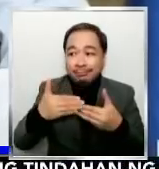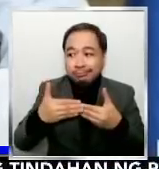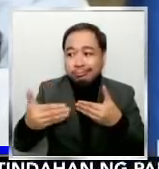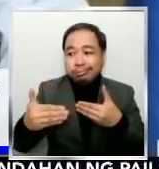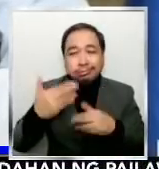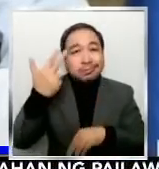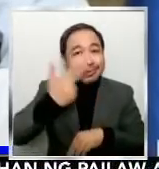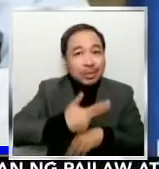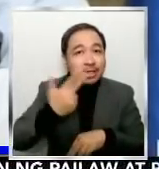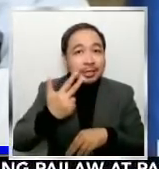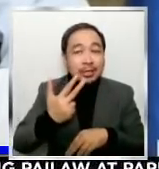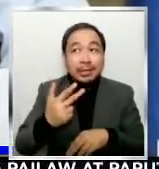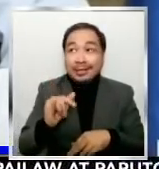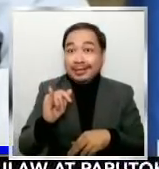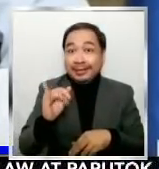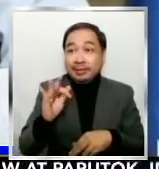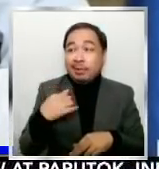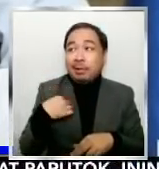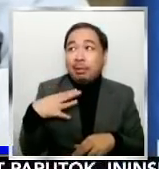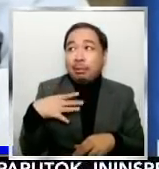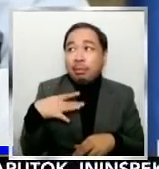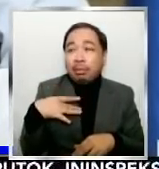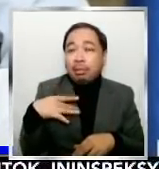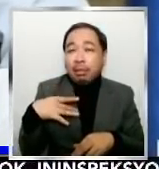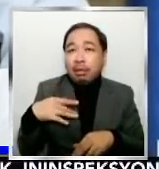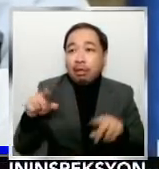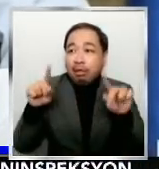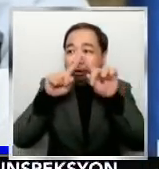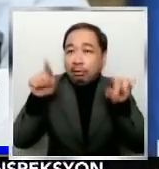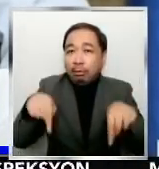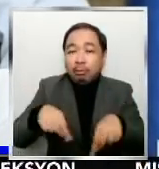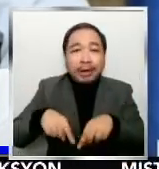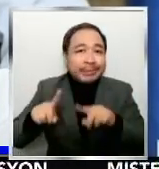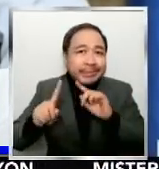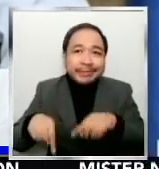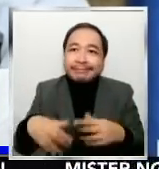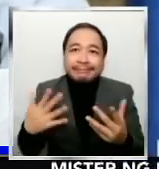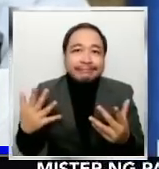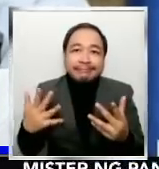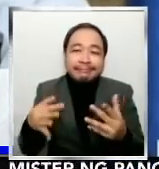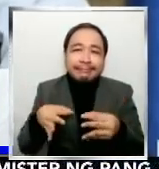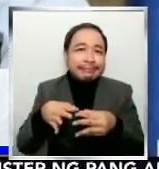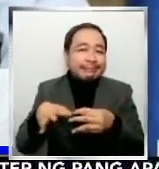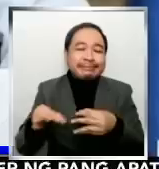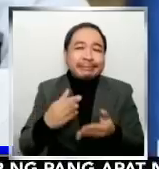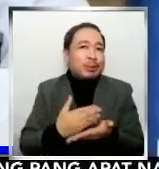Maghintay pa ako ng report. And I cannot rely on